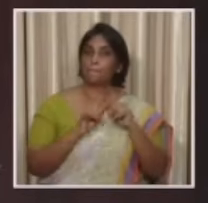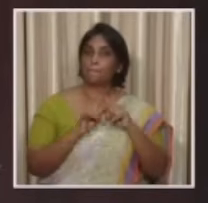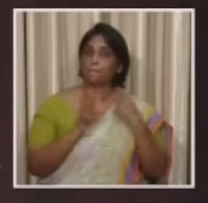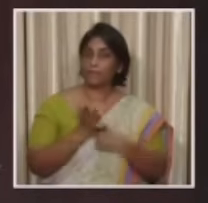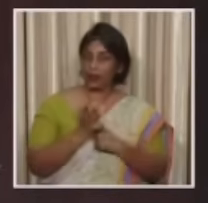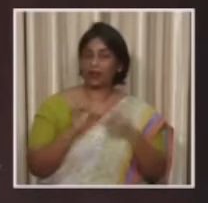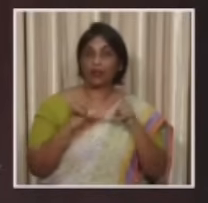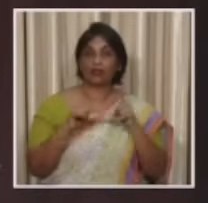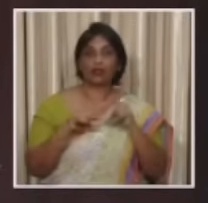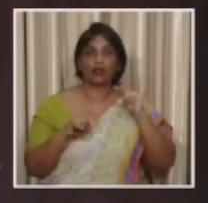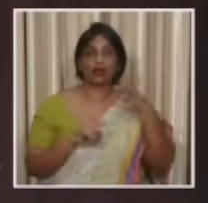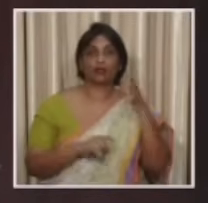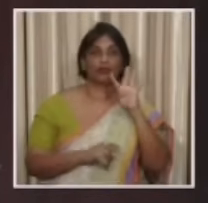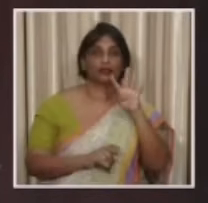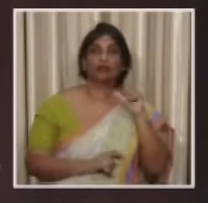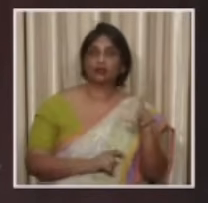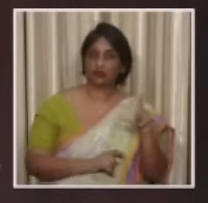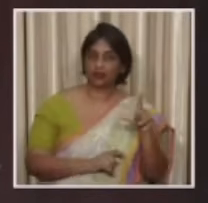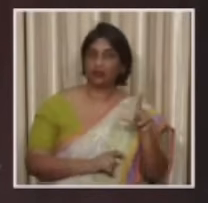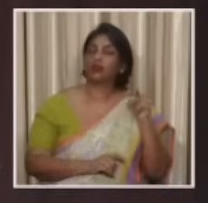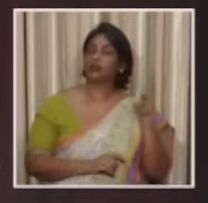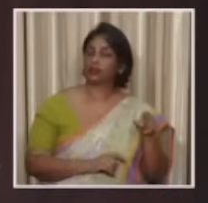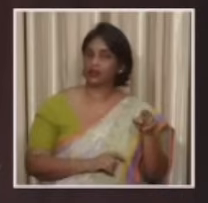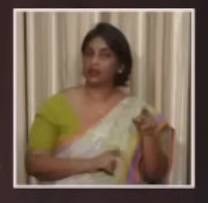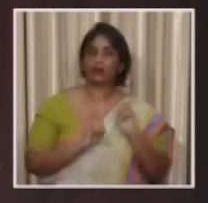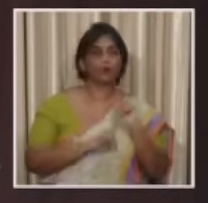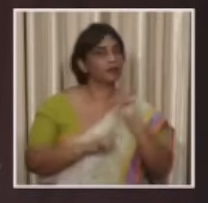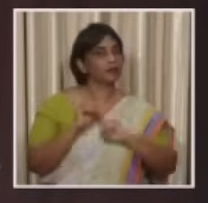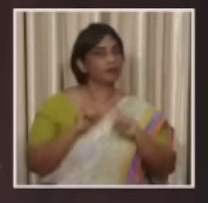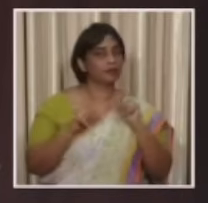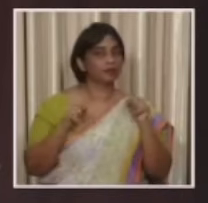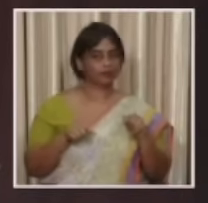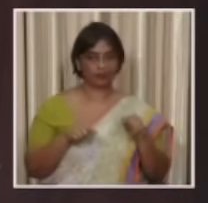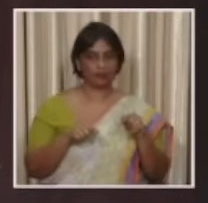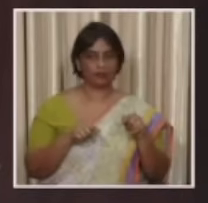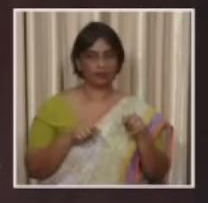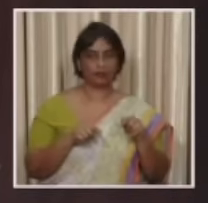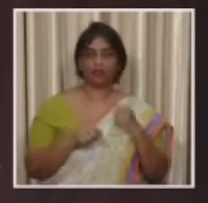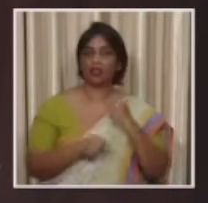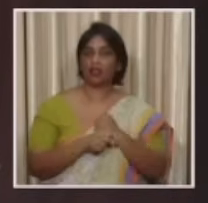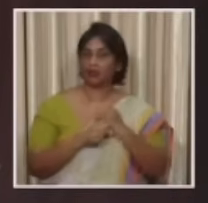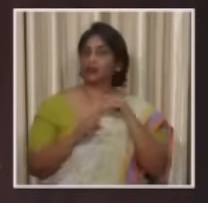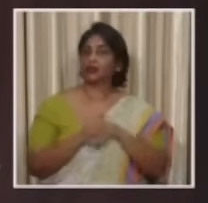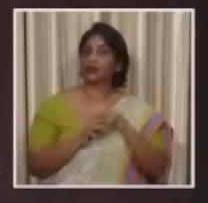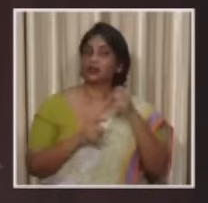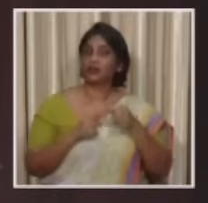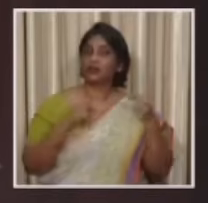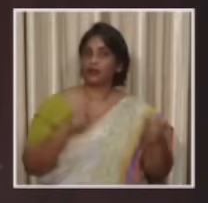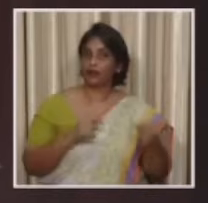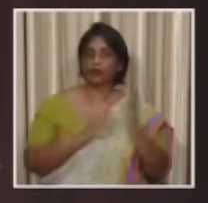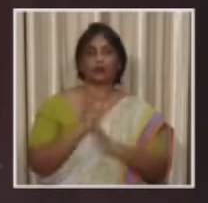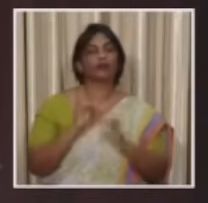තියෙනවා 447ක්. මේ පාර්ලිමේන්තුවේ ආණ්ඩු පක්ෂයේ සමහර විපක්ෂ